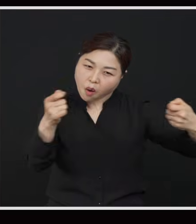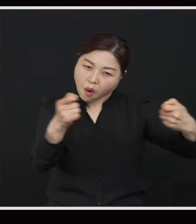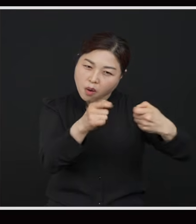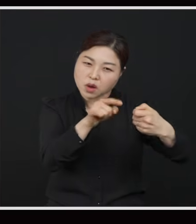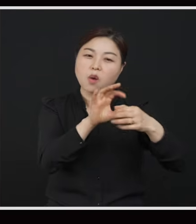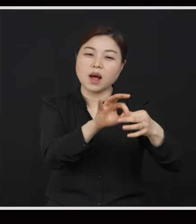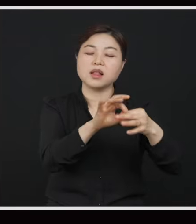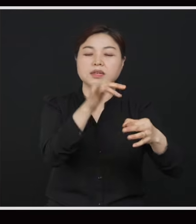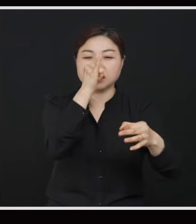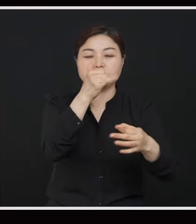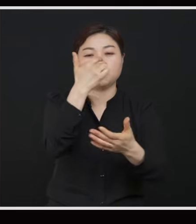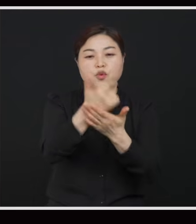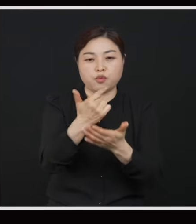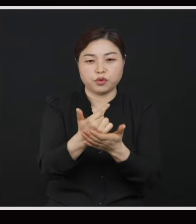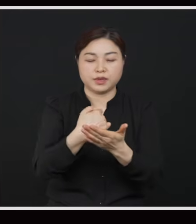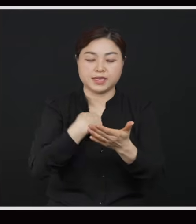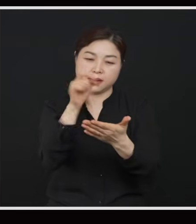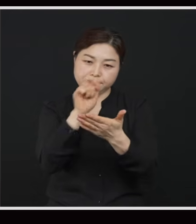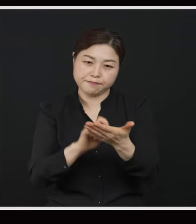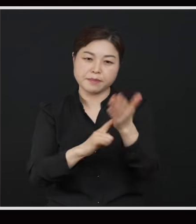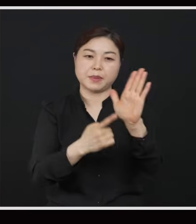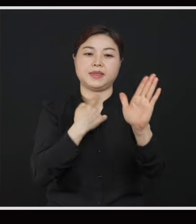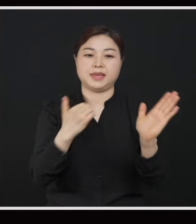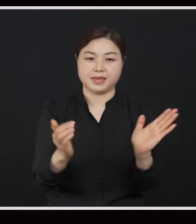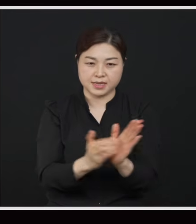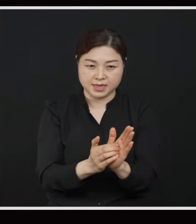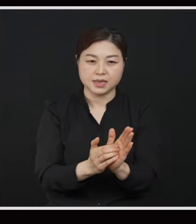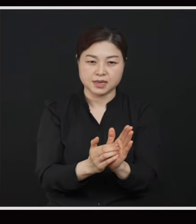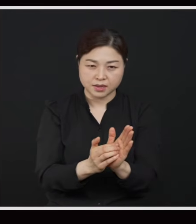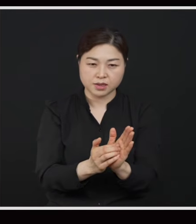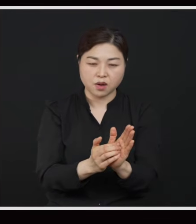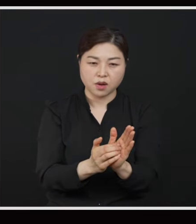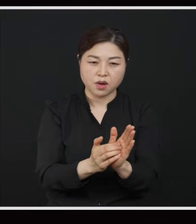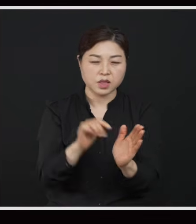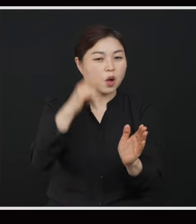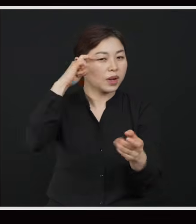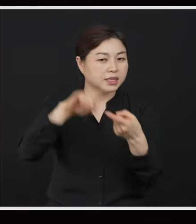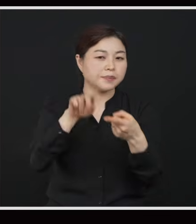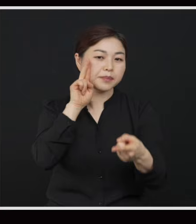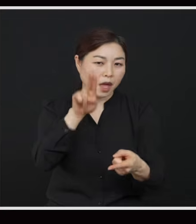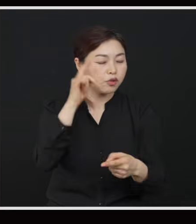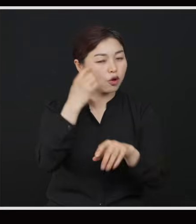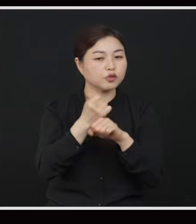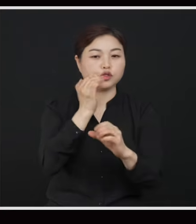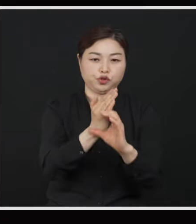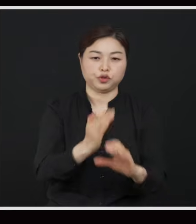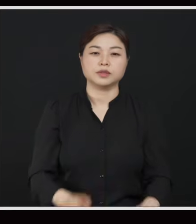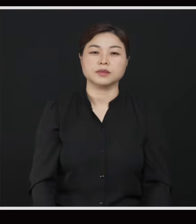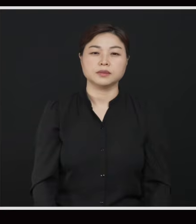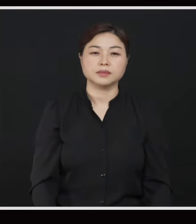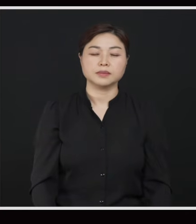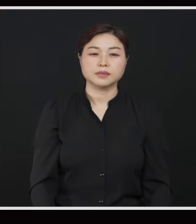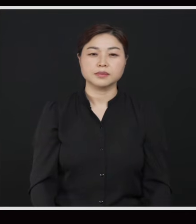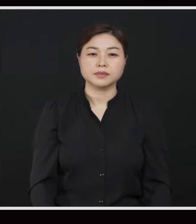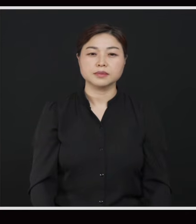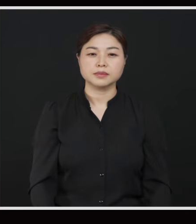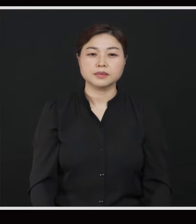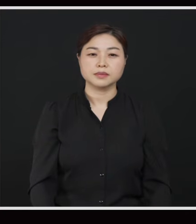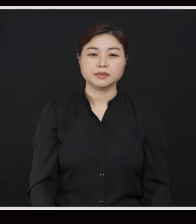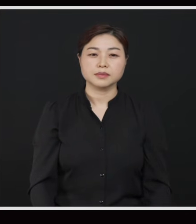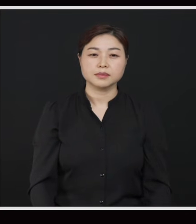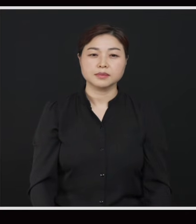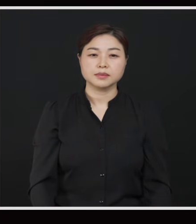실험 동물의 수명에 영향을 미치는 뭐 그런 논문도 저희가 내고 해서 그래서 제가 이 분야에 굉장히 관심을 갖고 연구를 하고